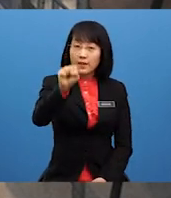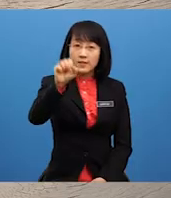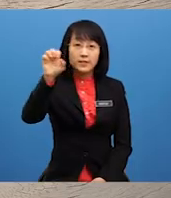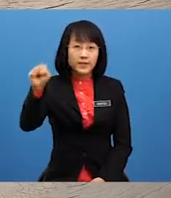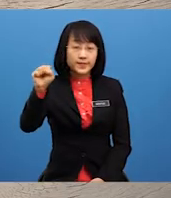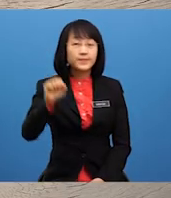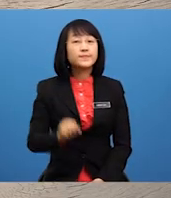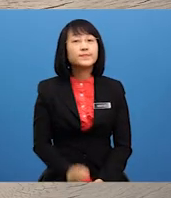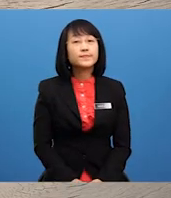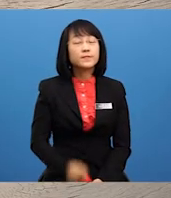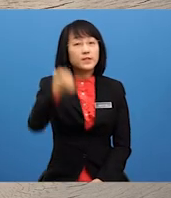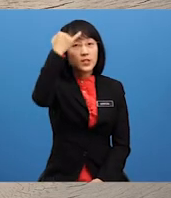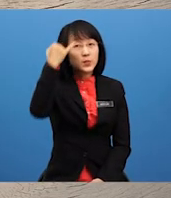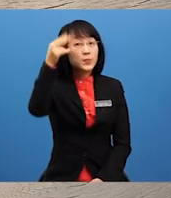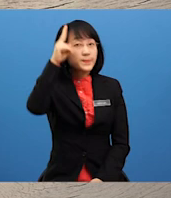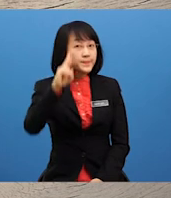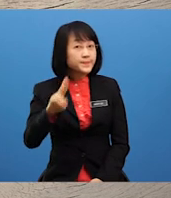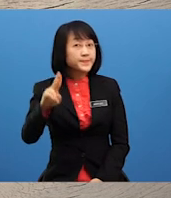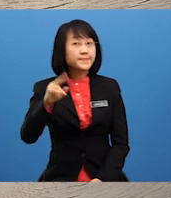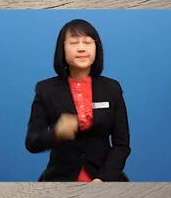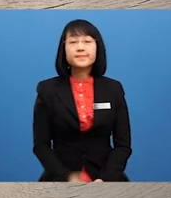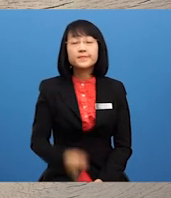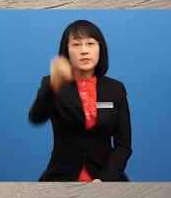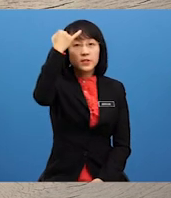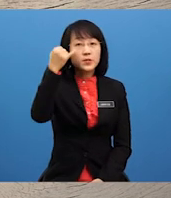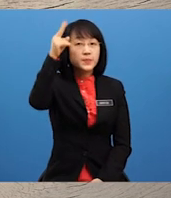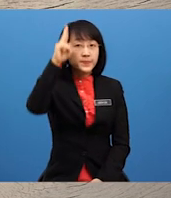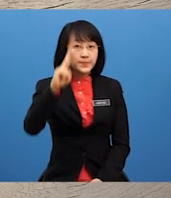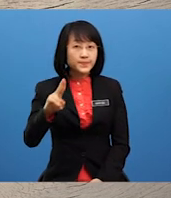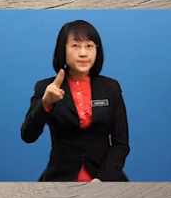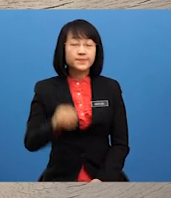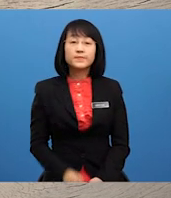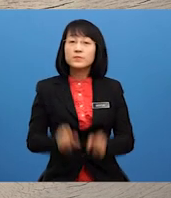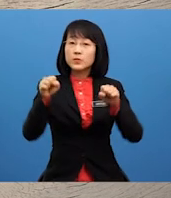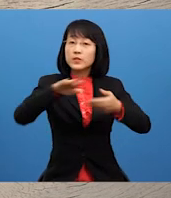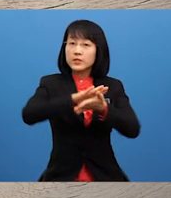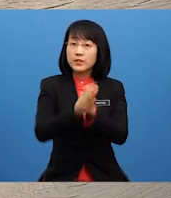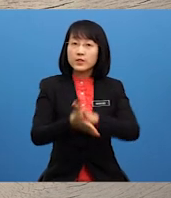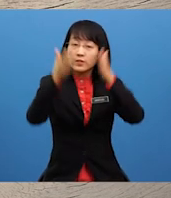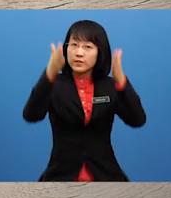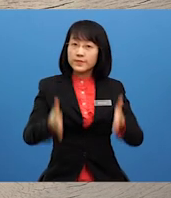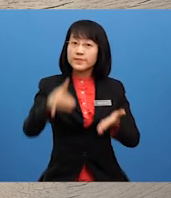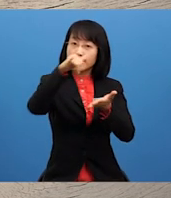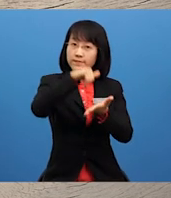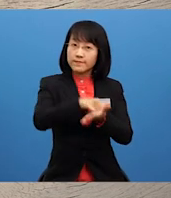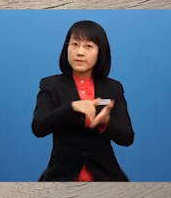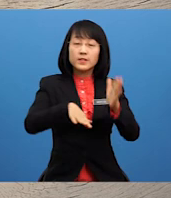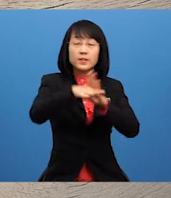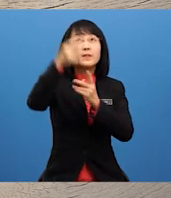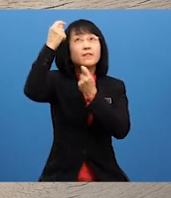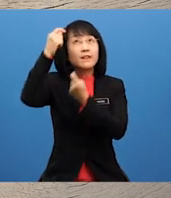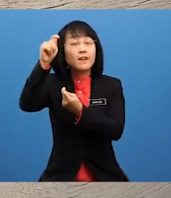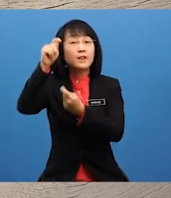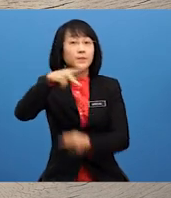Salatin ialah ilmu agama. Ilmu agama dapat menjadikan seseorang itu lebih taat